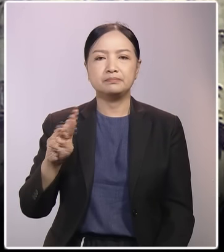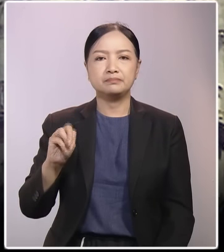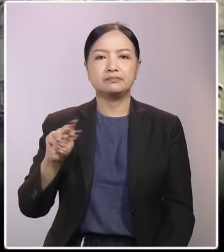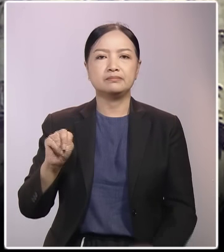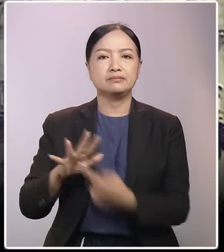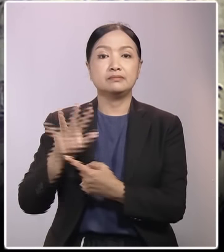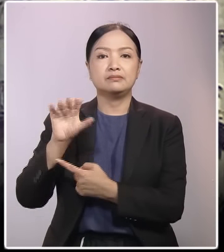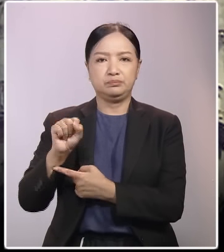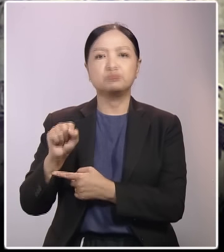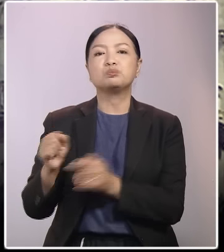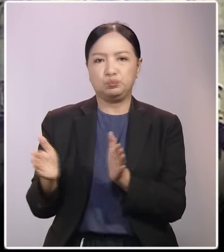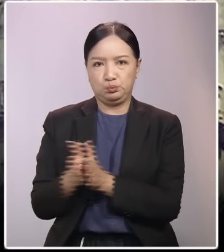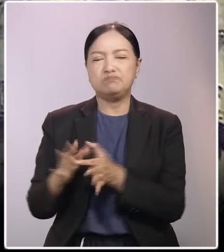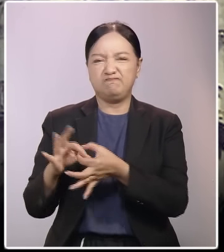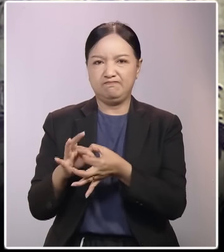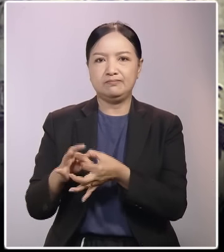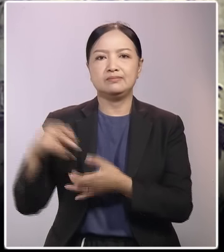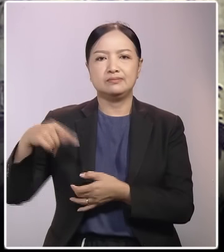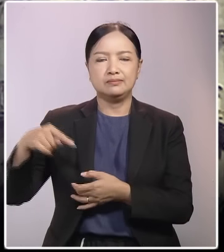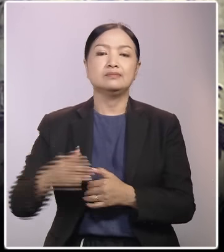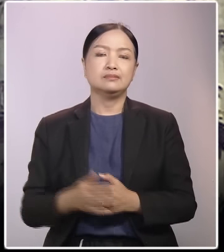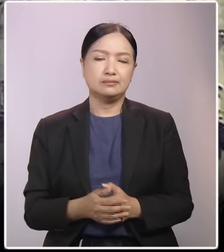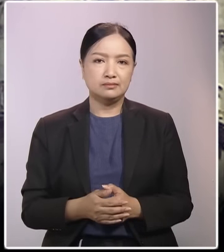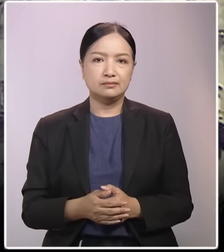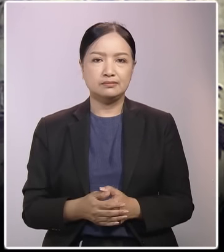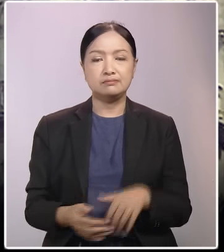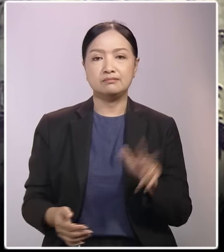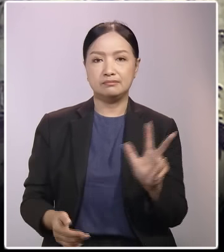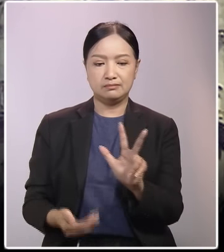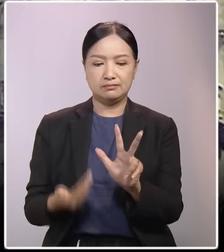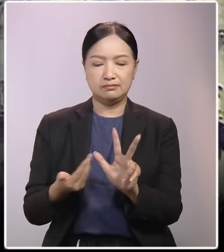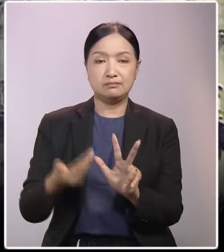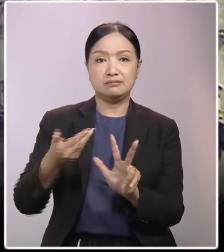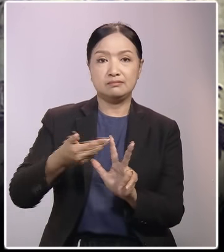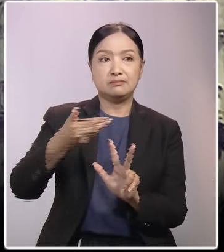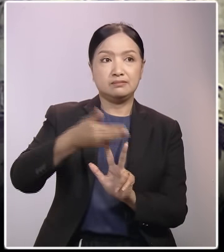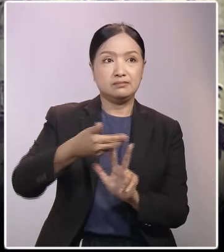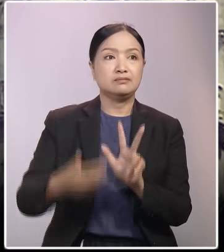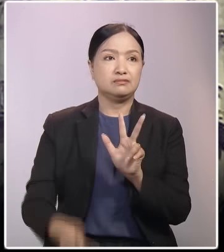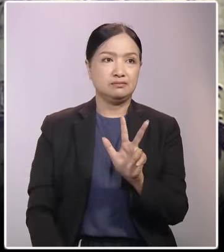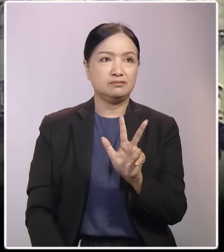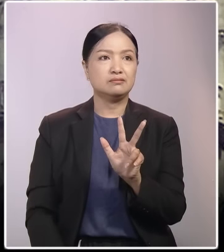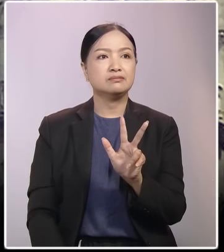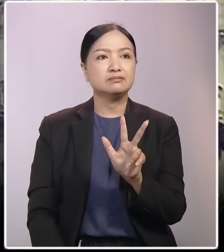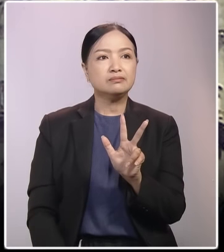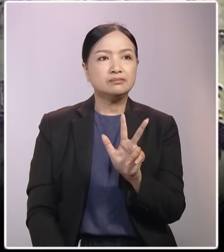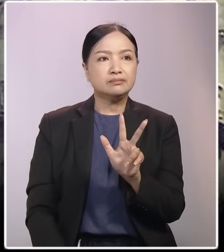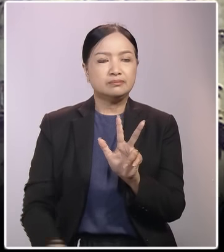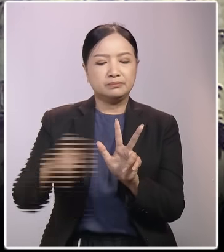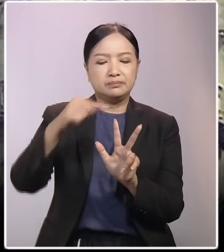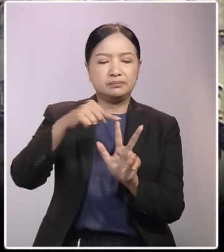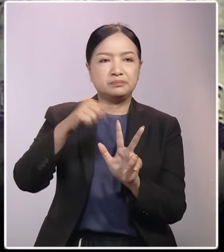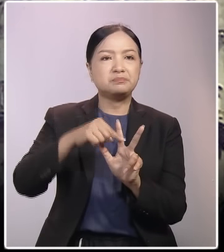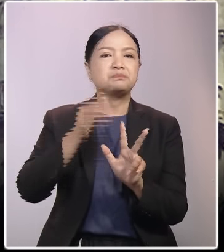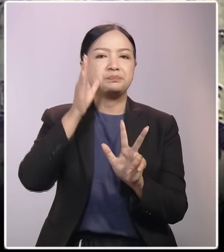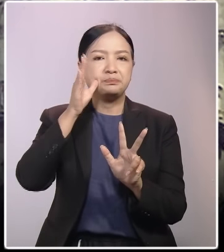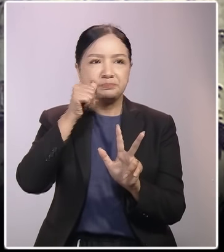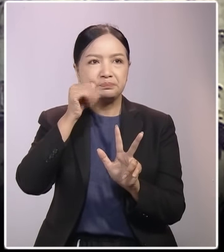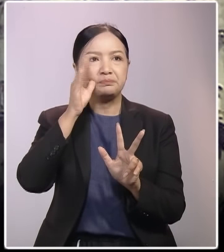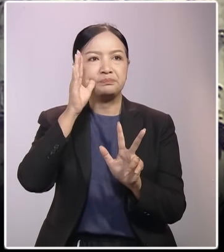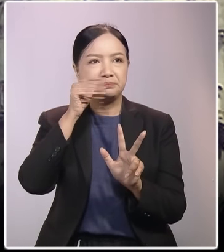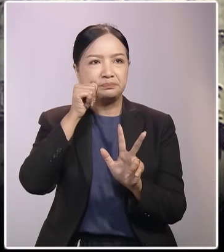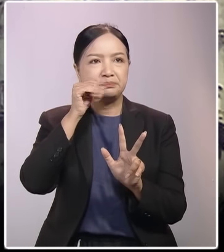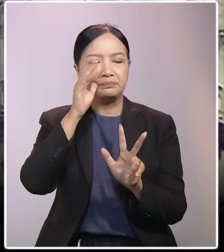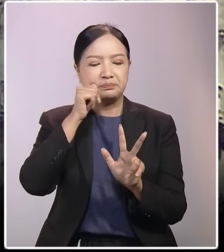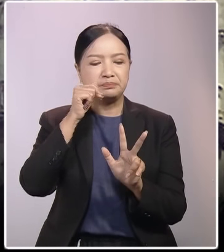เกษตรนะคะและคุณอิทธิสิริรัตกรนะฮท่านเนี่ยเป็นคุณพ่อของคุณอรรถกรนะซึ่งคุณอ